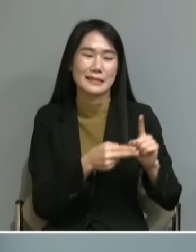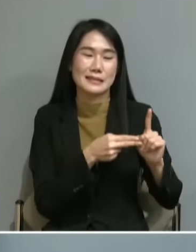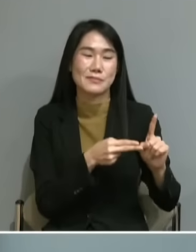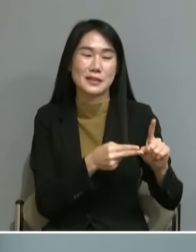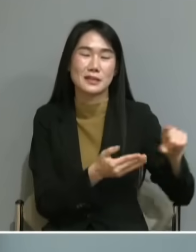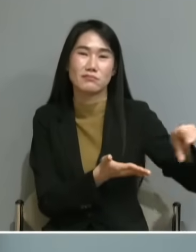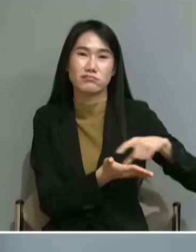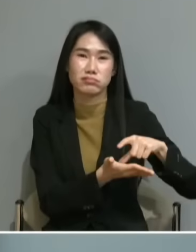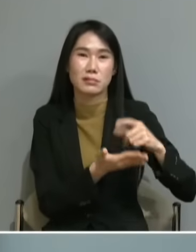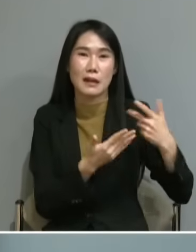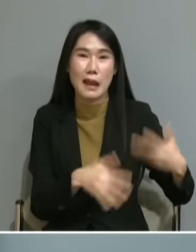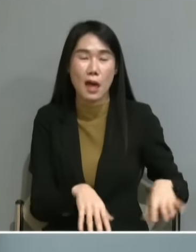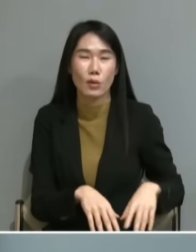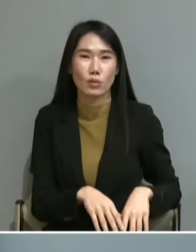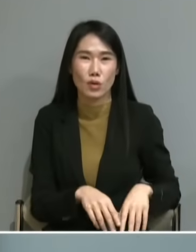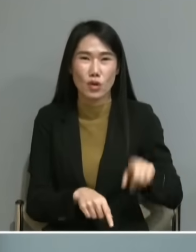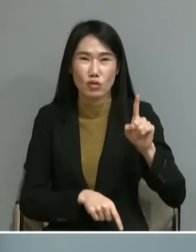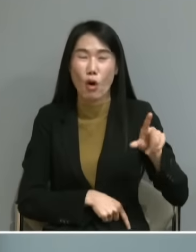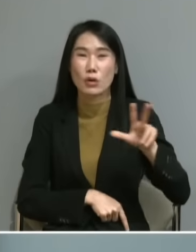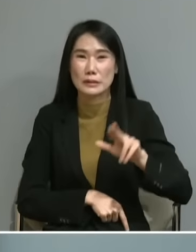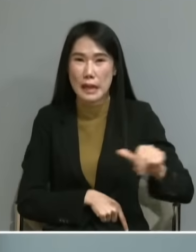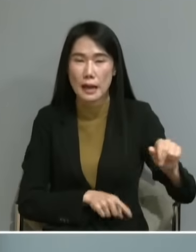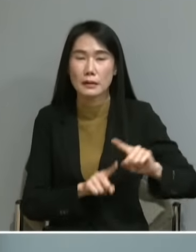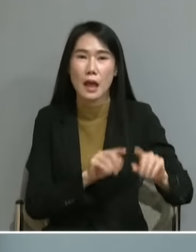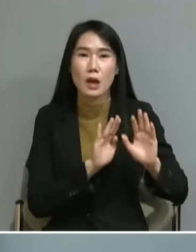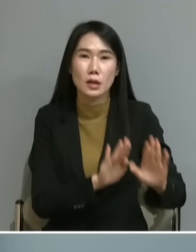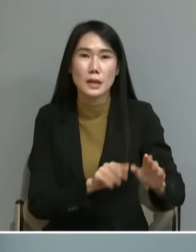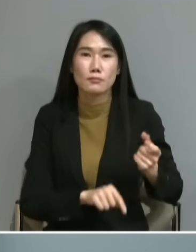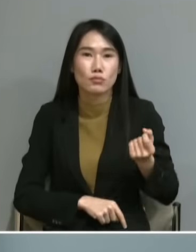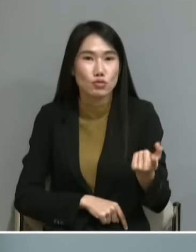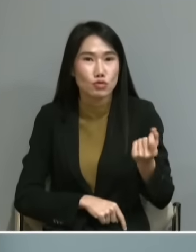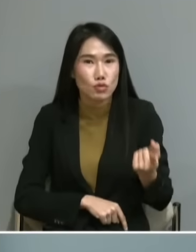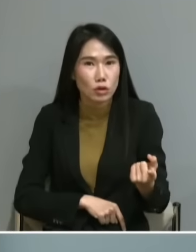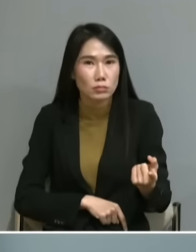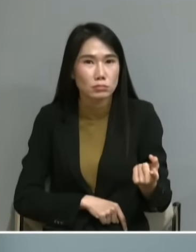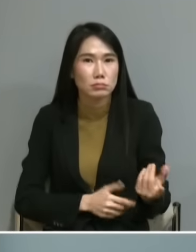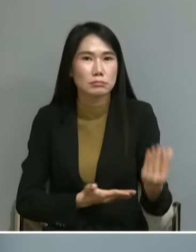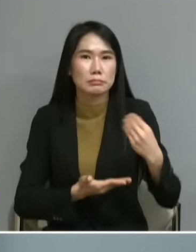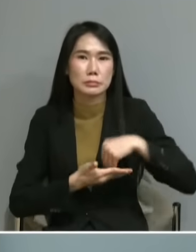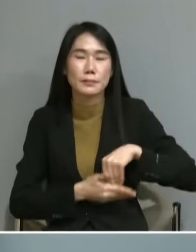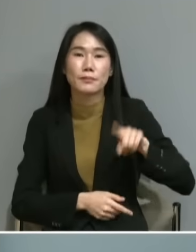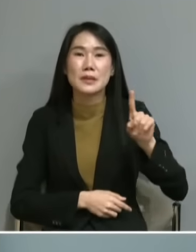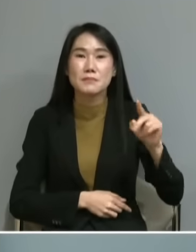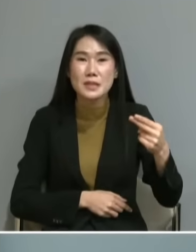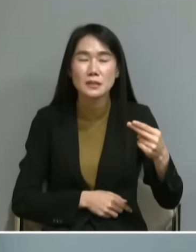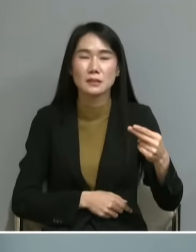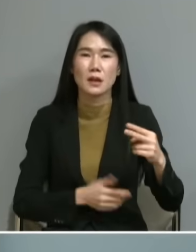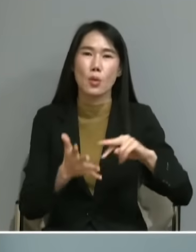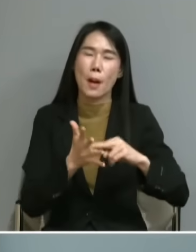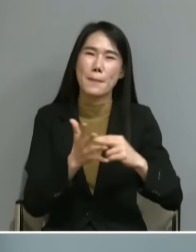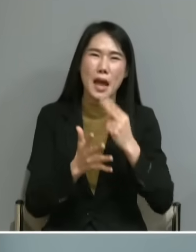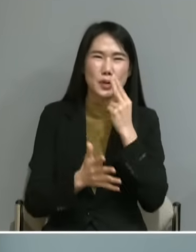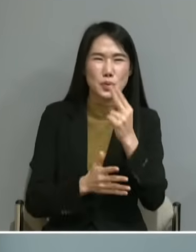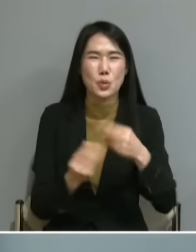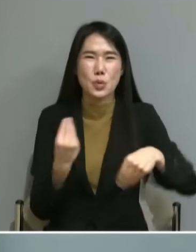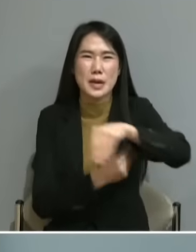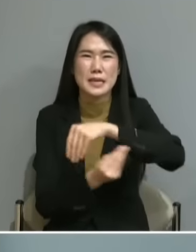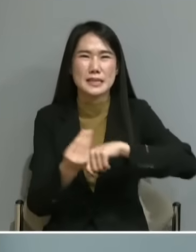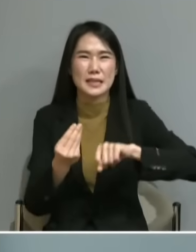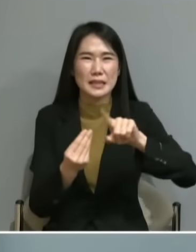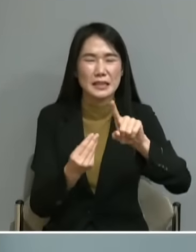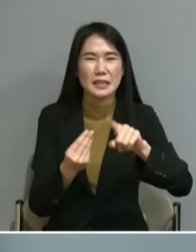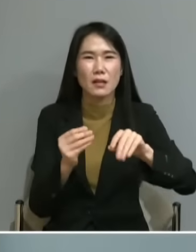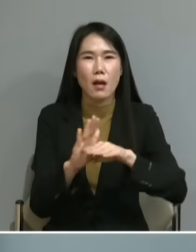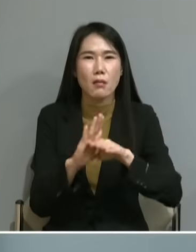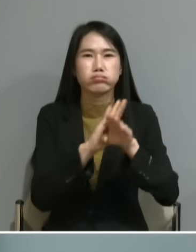ติมใส่ Digital Wallet ไป 10,000 บาทแต่ท่านจะเก็บเงินสดส่วนตัวเข้ากระเป๋าเป็นการออม 10,000 บาทนั่นคือมันไม่เกิดการกระตุ้นทางเศ